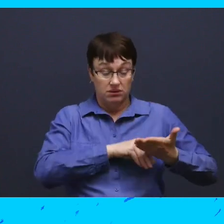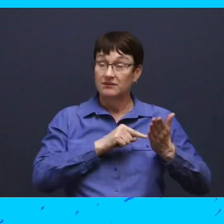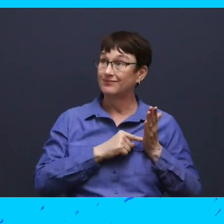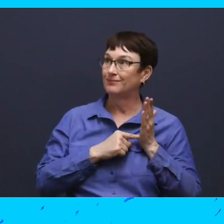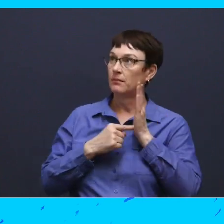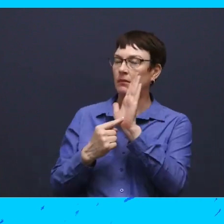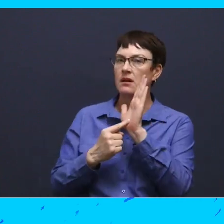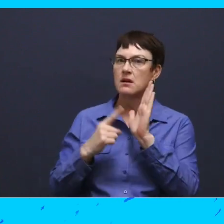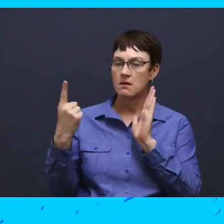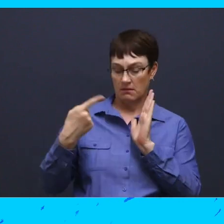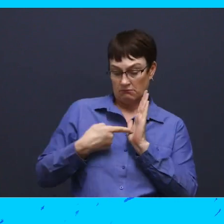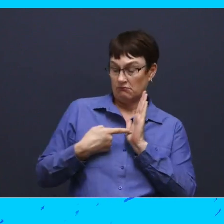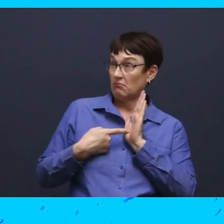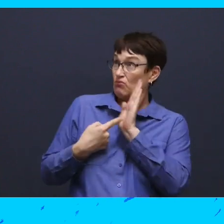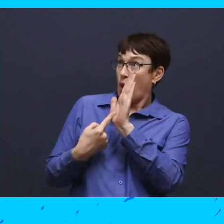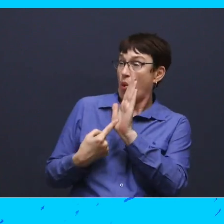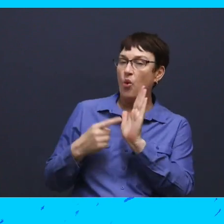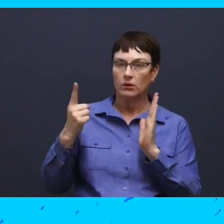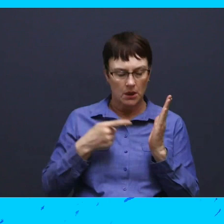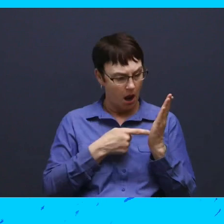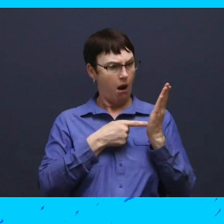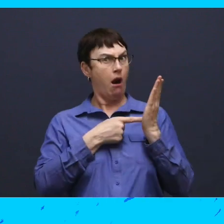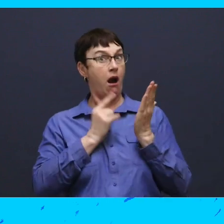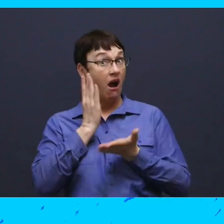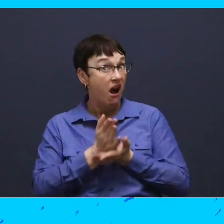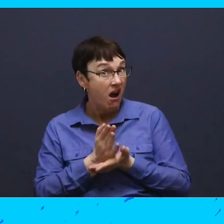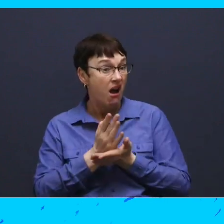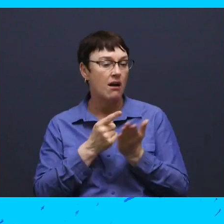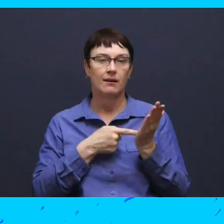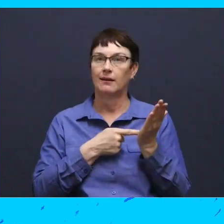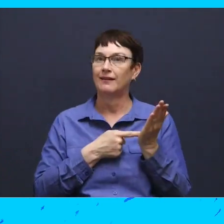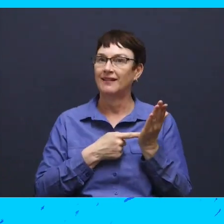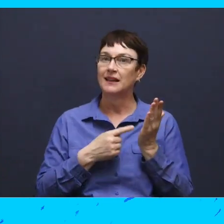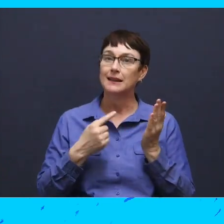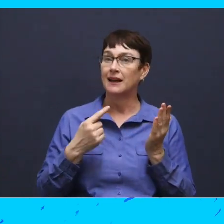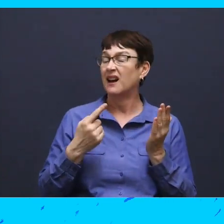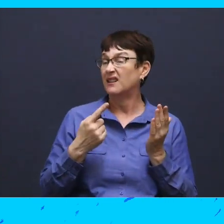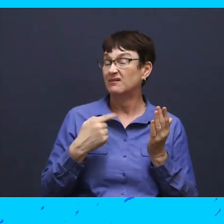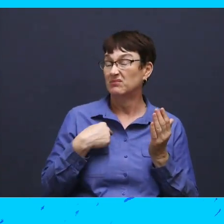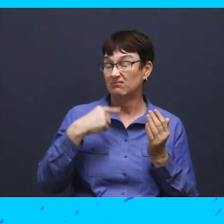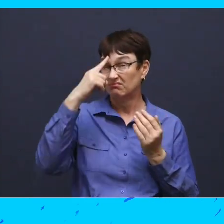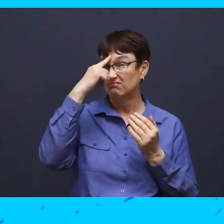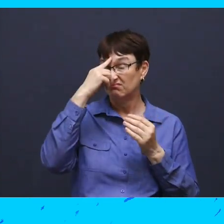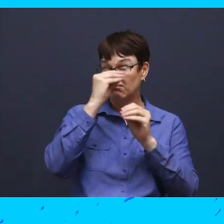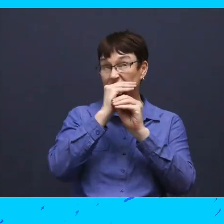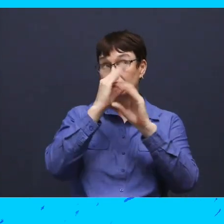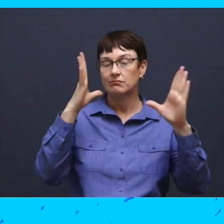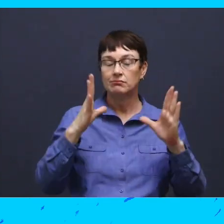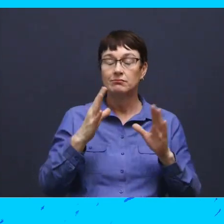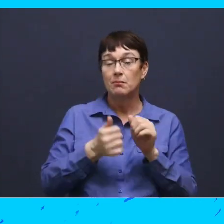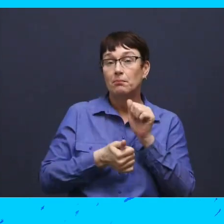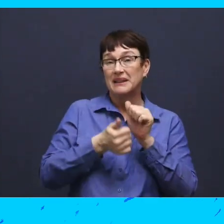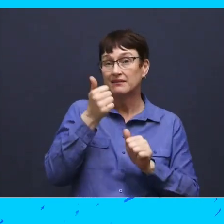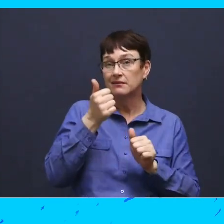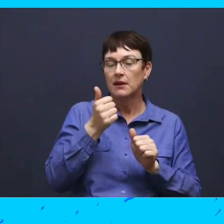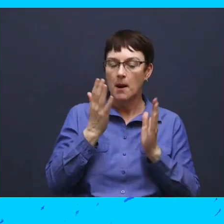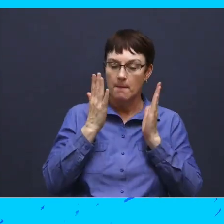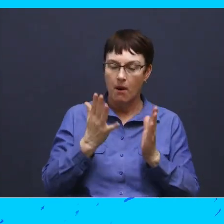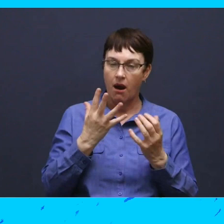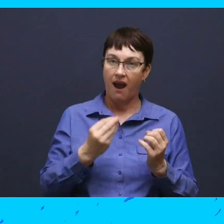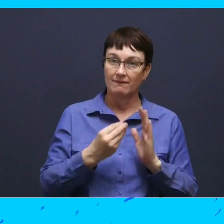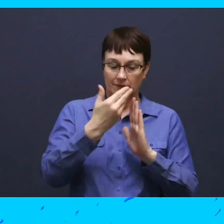reproduction et la santé sexuelle. Et pour faire cela, je crois que les évidences sont très